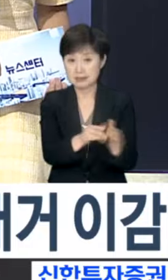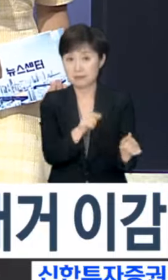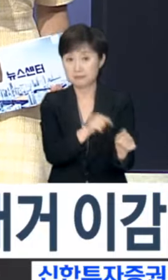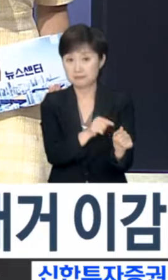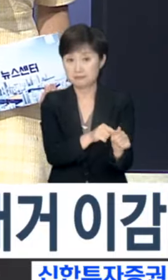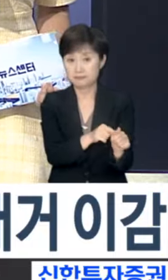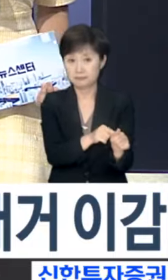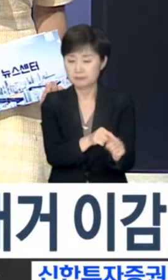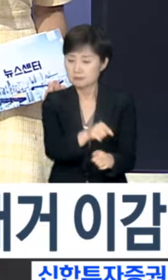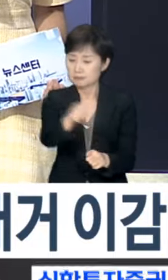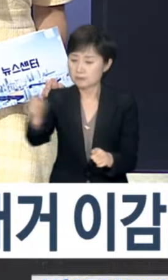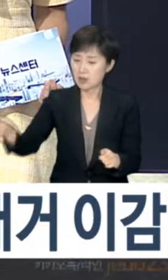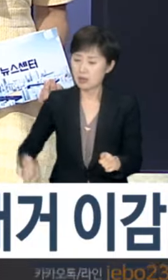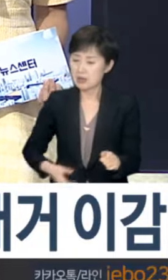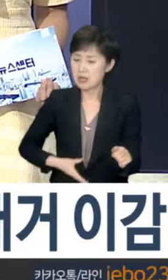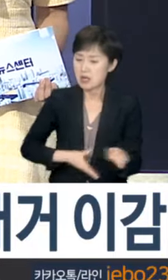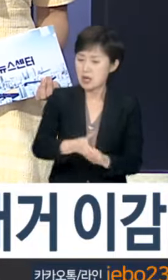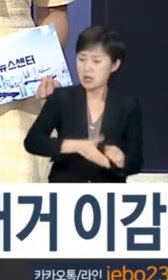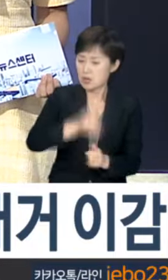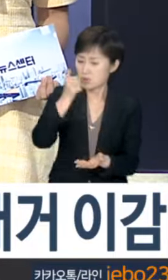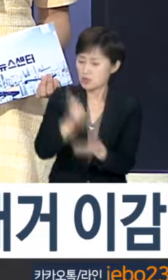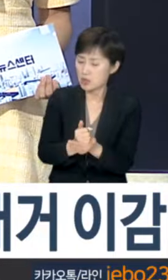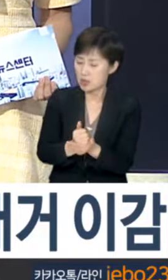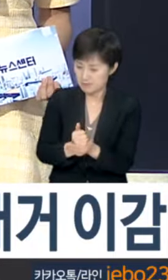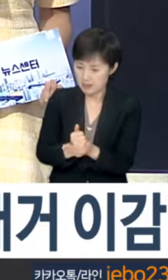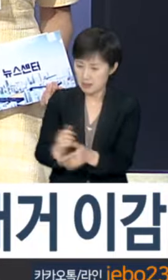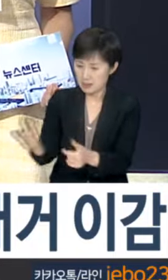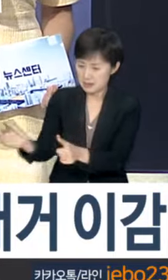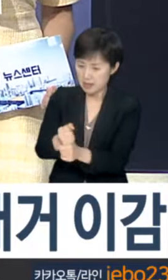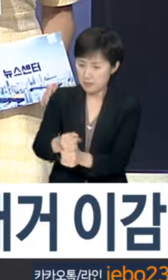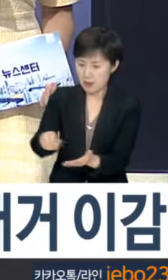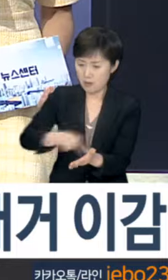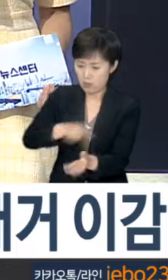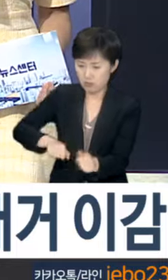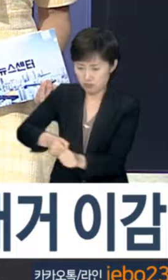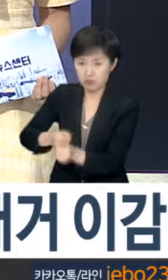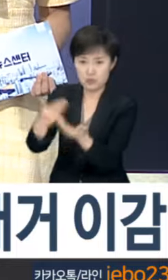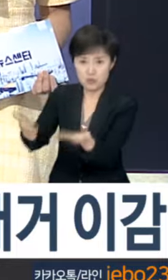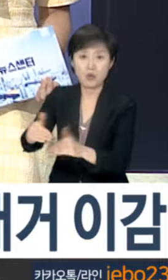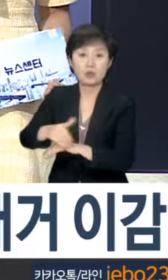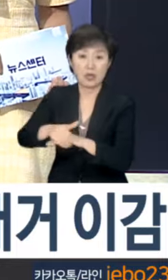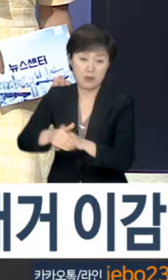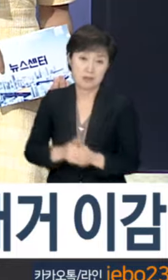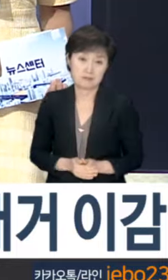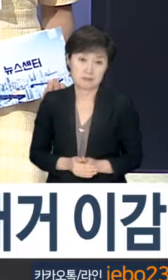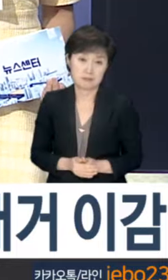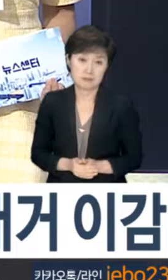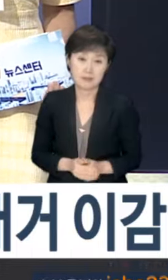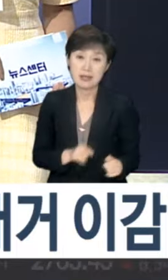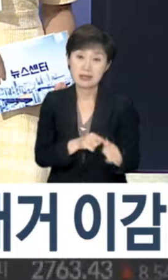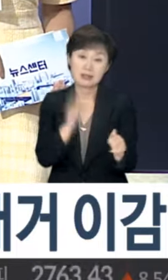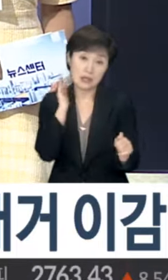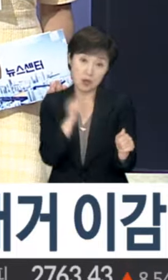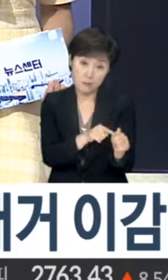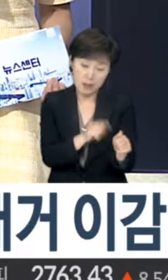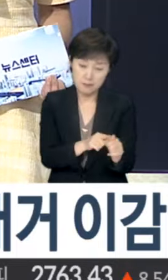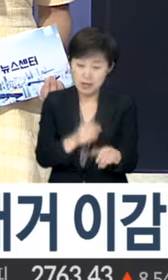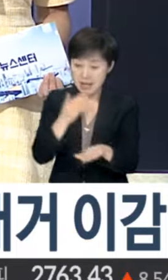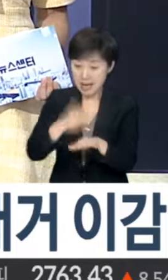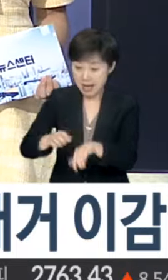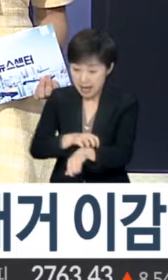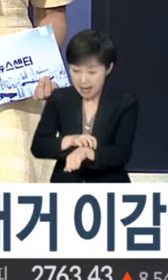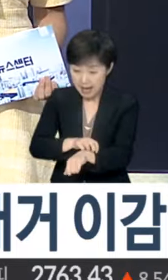그들은 국민에게 저지른 범죄에 대한 대가를 치를 것이라고 밝혔습니다. 부켈레 대통령은 대대적인